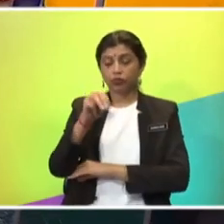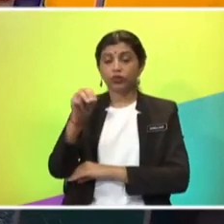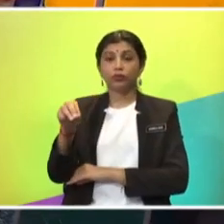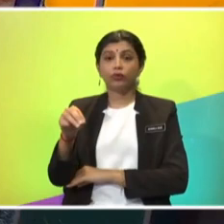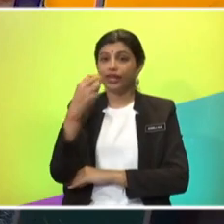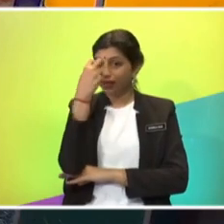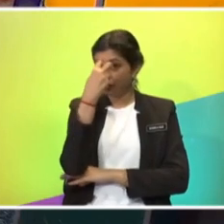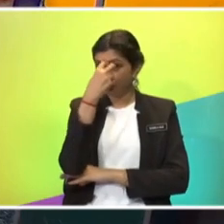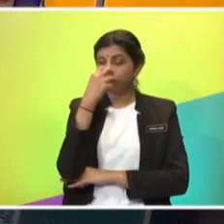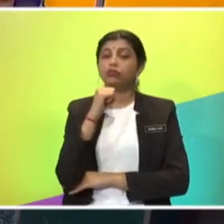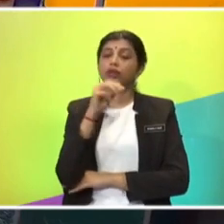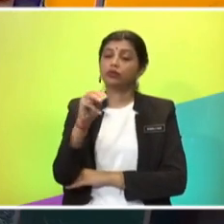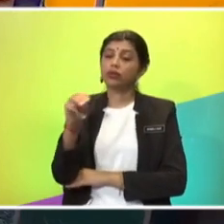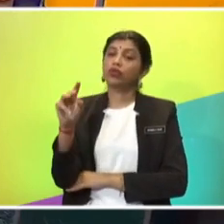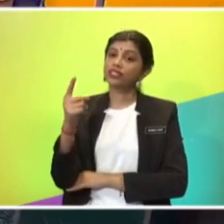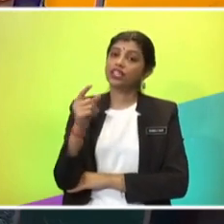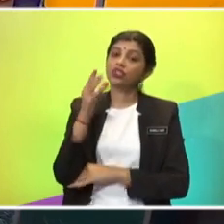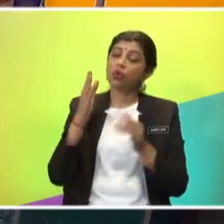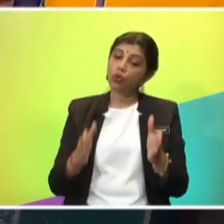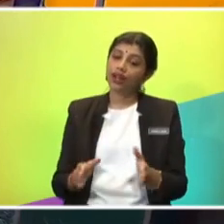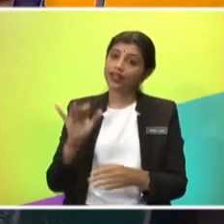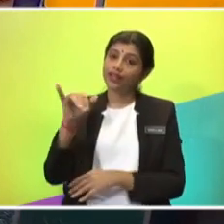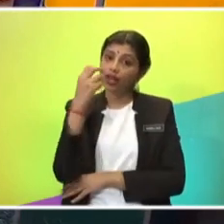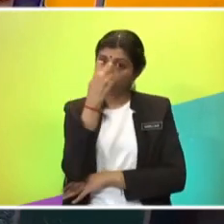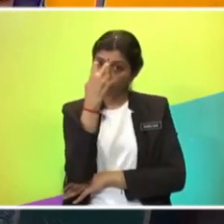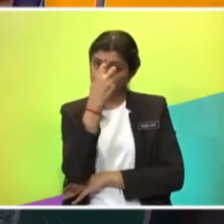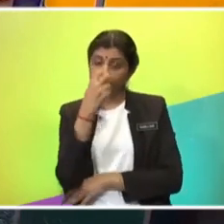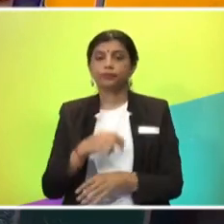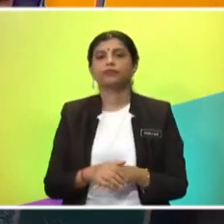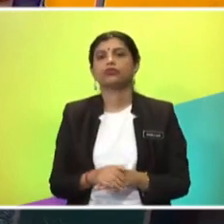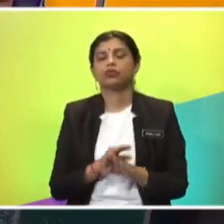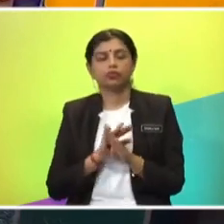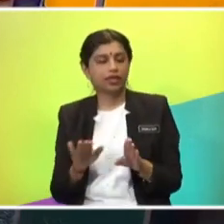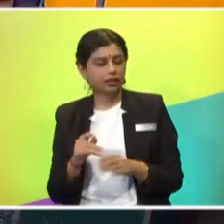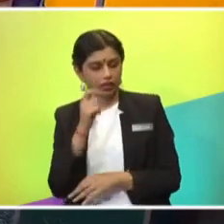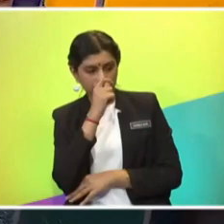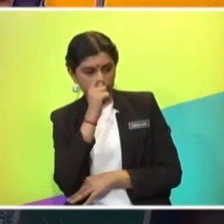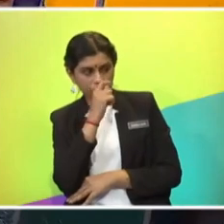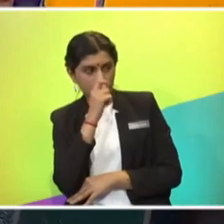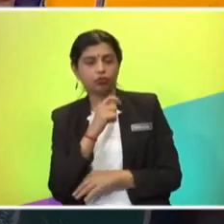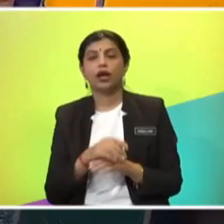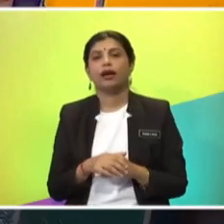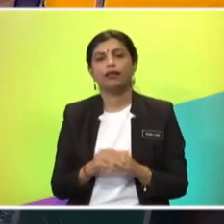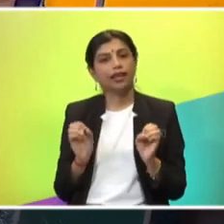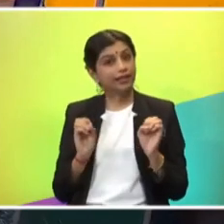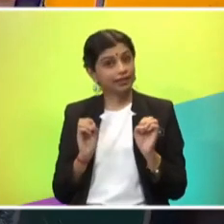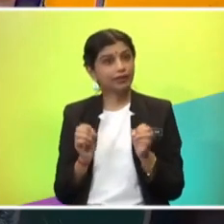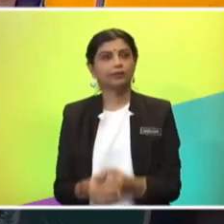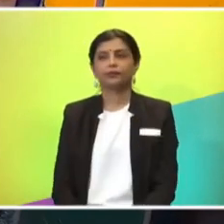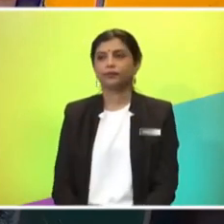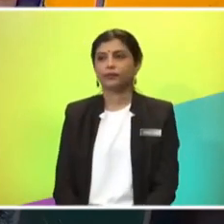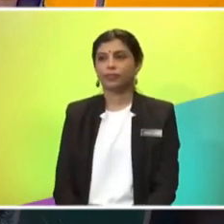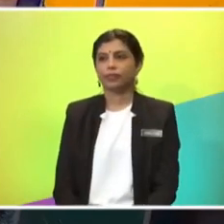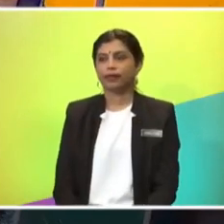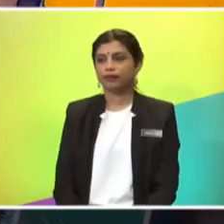supaya macam-macam lah untuk dapat berdikari, dapat mengelak untuk daripada ditipu, diambil kesempatan oleh orang lain. Dan sebenarnya saya